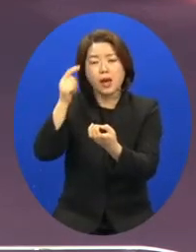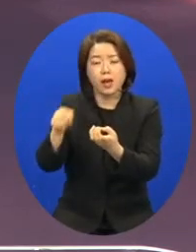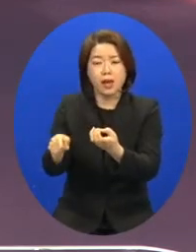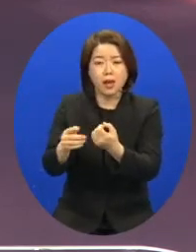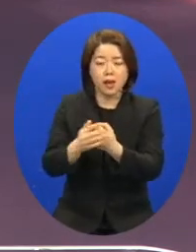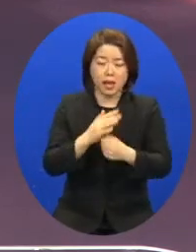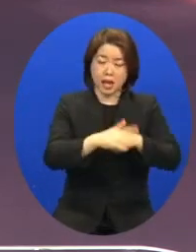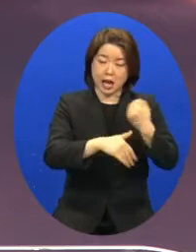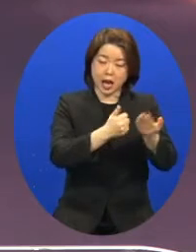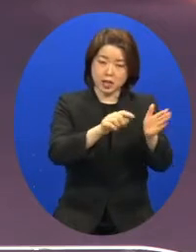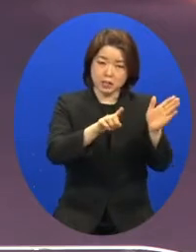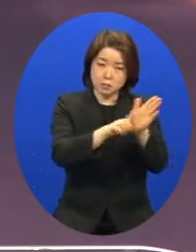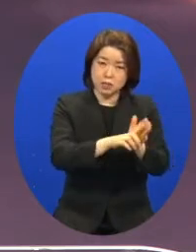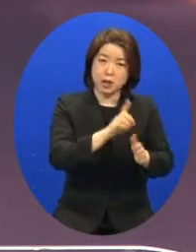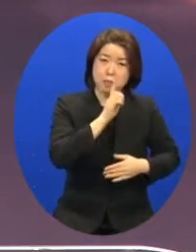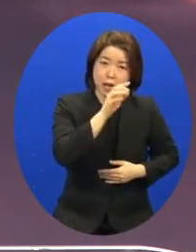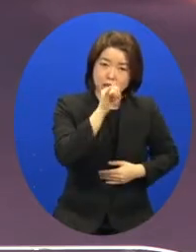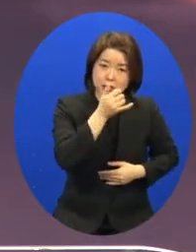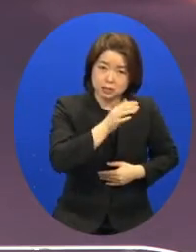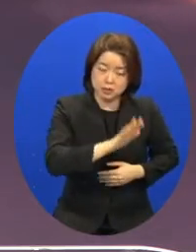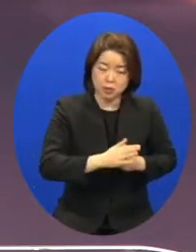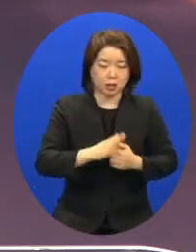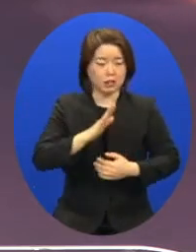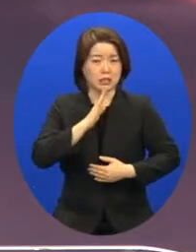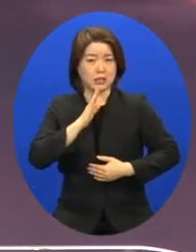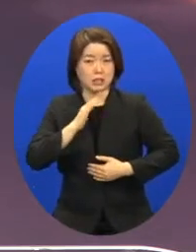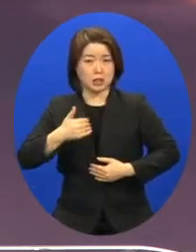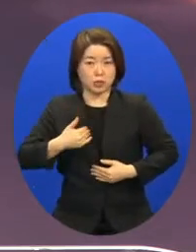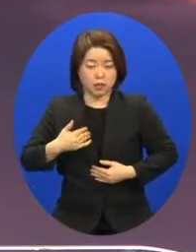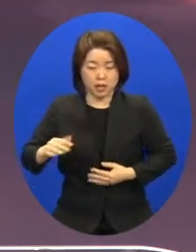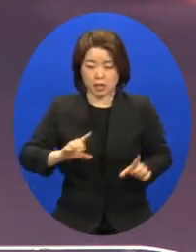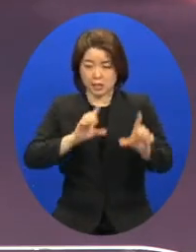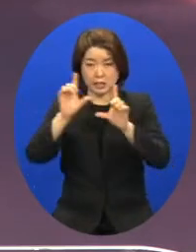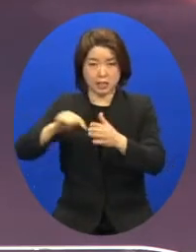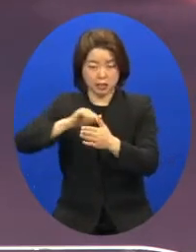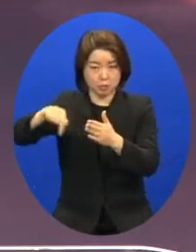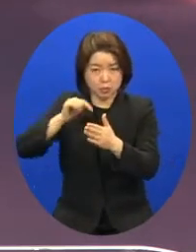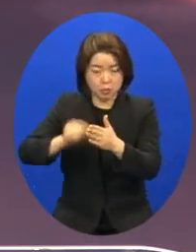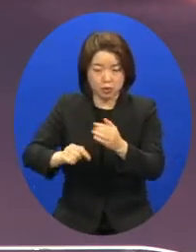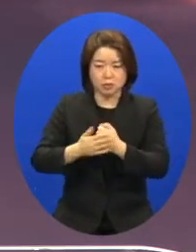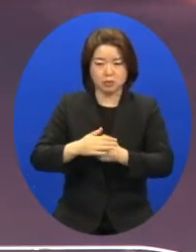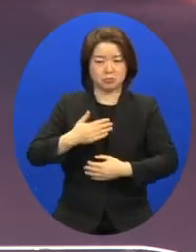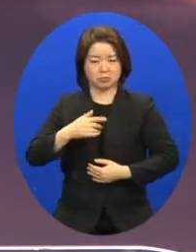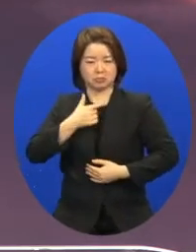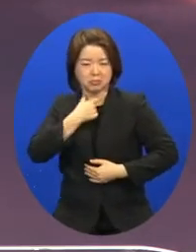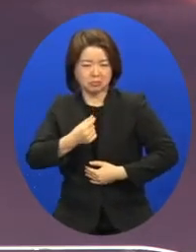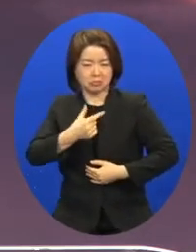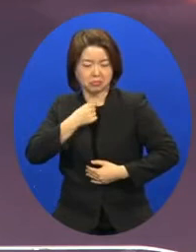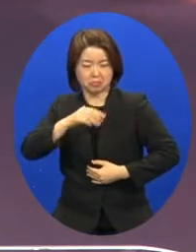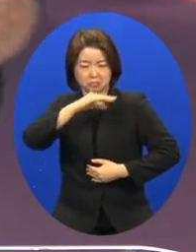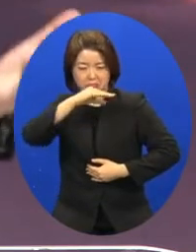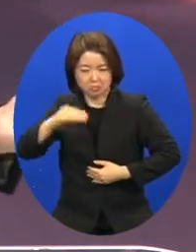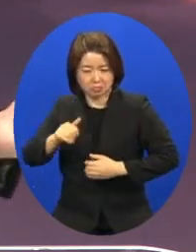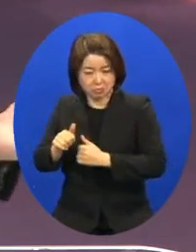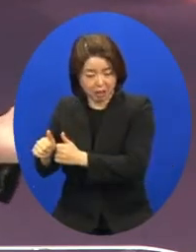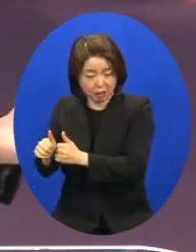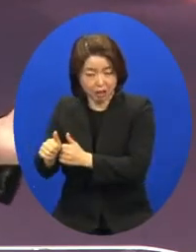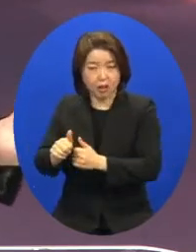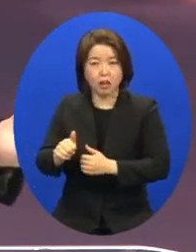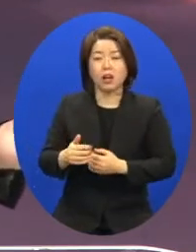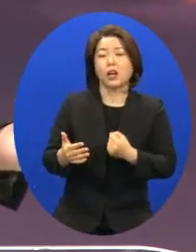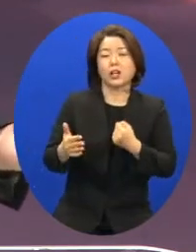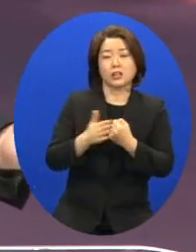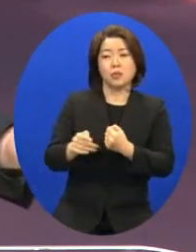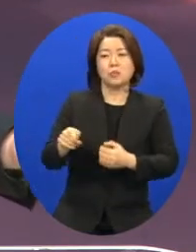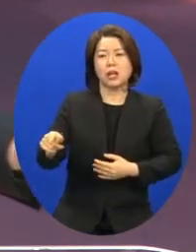하나님을 믿는다고 하면서도 실제로는 자기 속에는 옳은 대로만 살았던 일이 결국 그 지경이 된